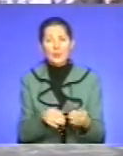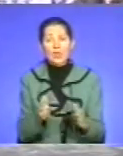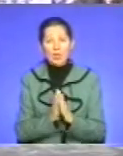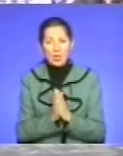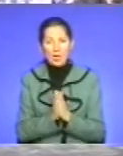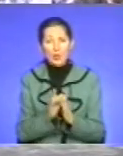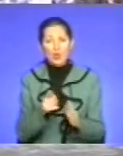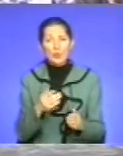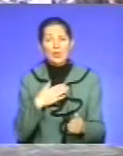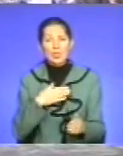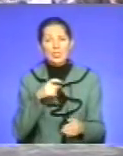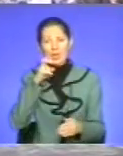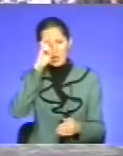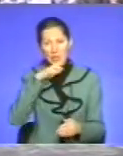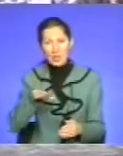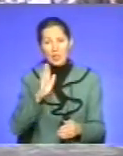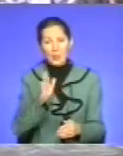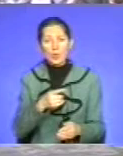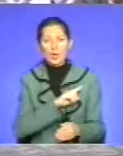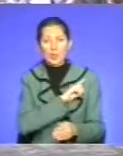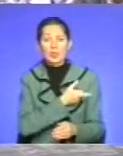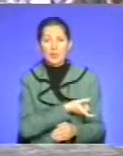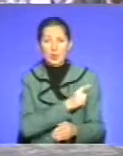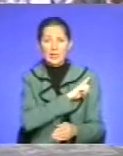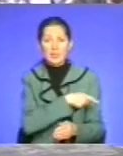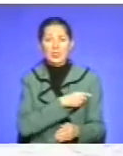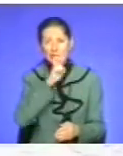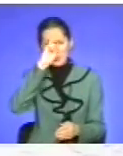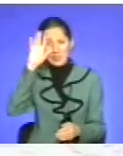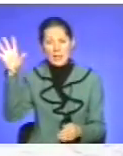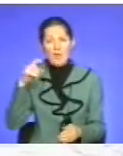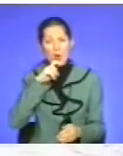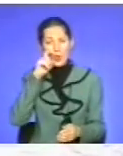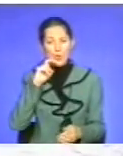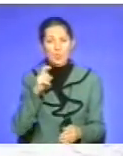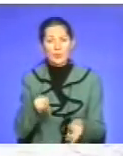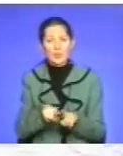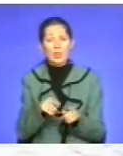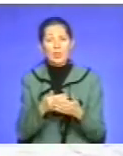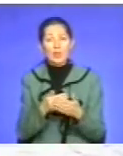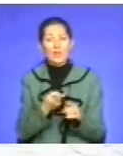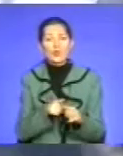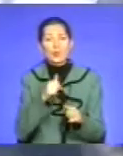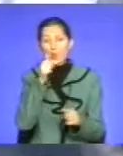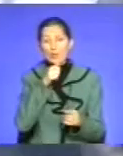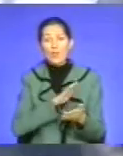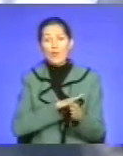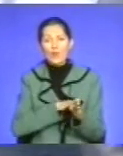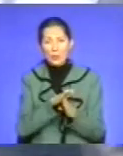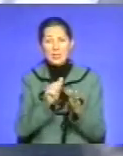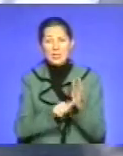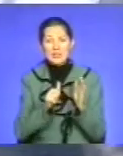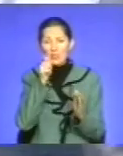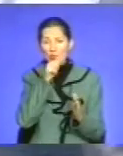до того, щоб наша країна була найміцніша. Слава Україні! Так стається, що в цьому році виповнилося 60 років від першого повстання,